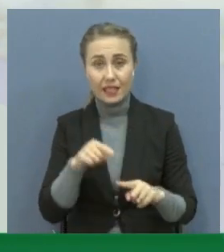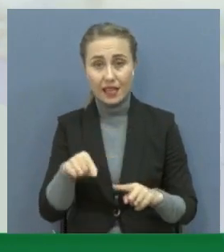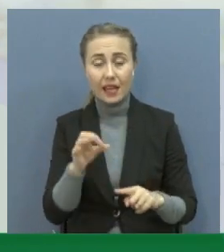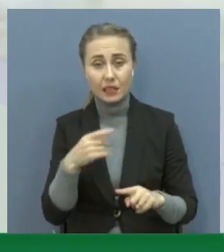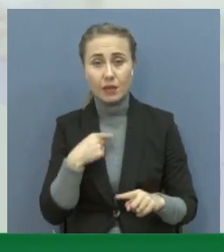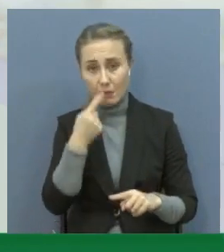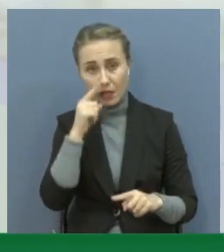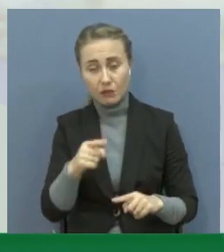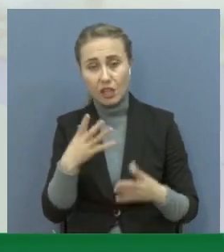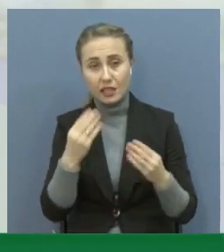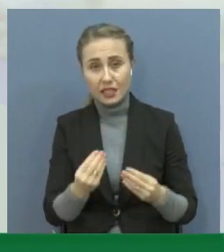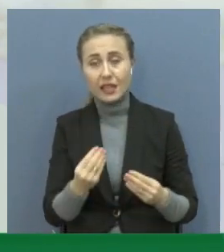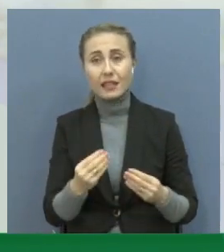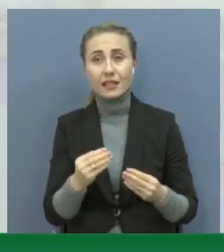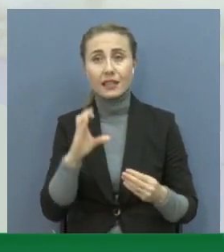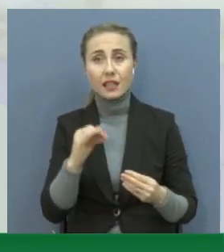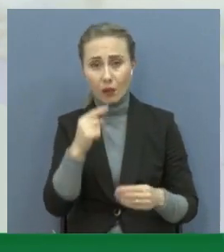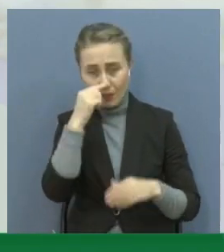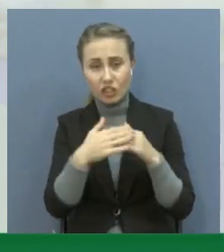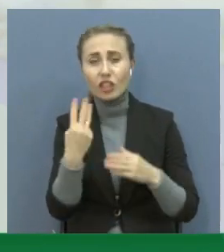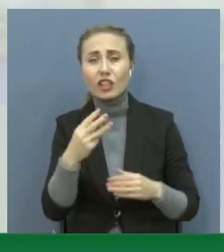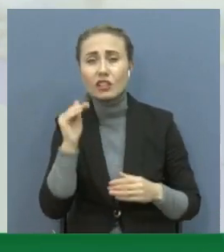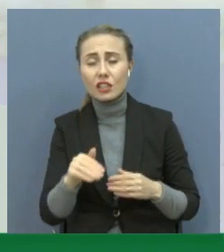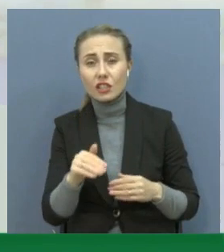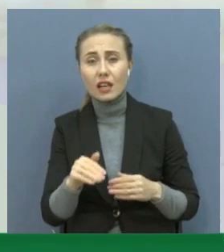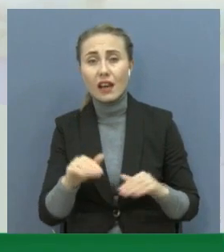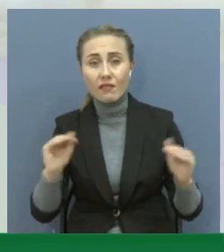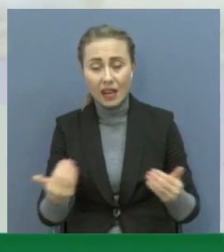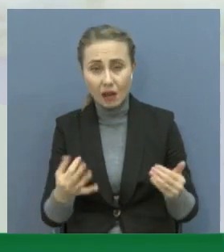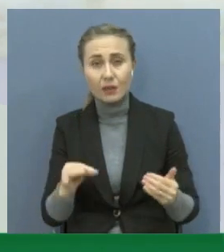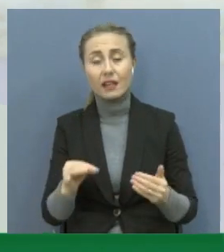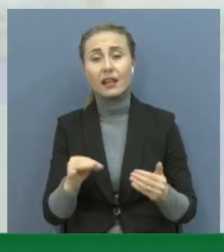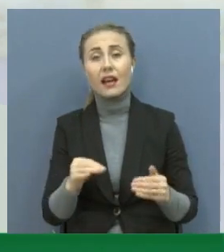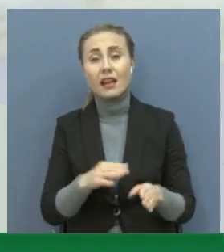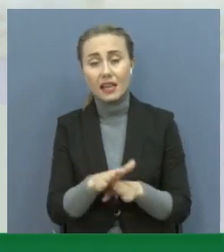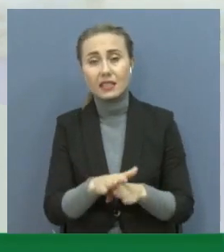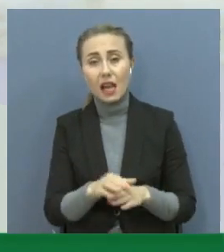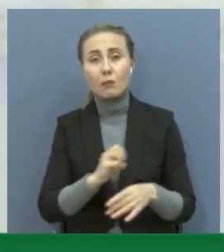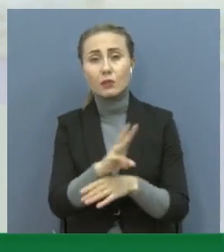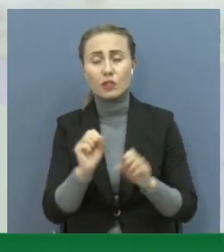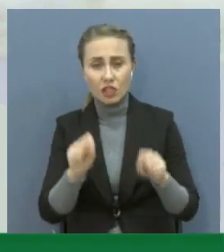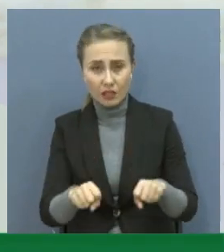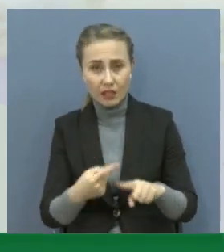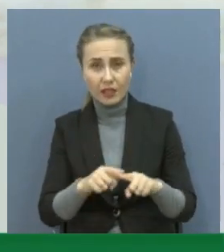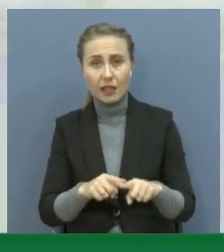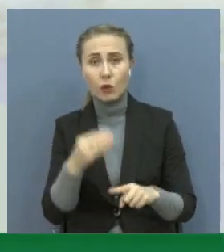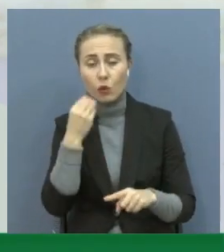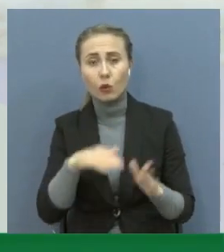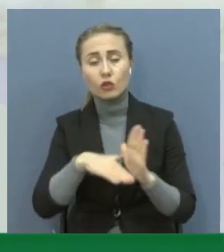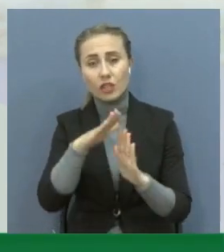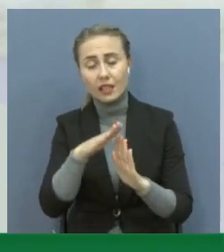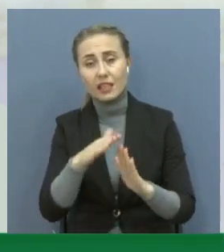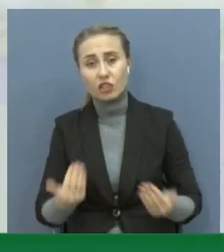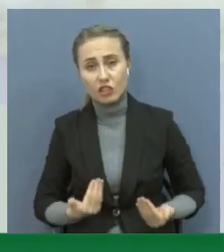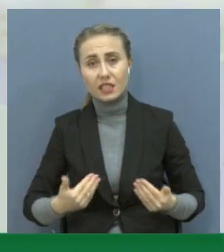область, их почти 30 тысяч человек. В рамках реализации плана мероприятий в течение прав улучшения качество